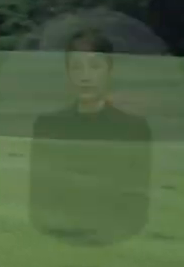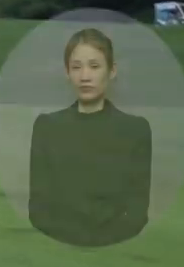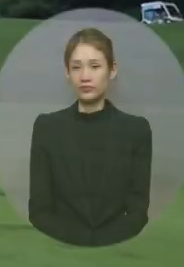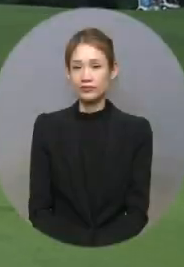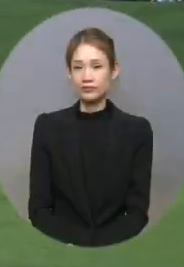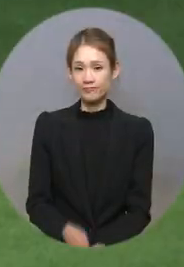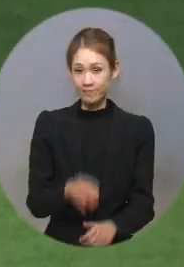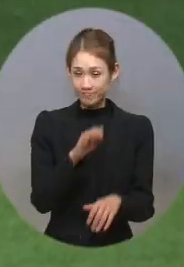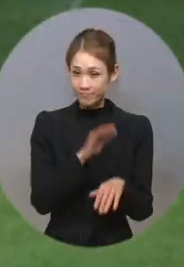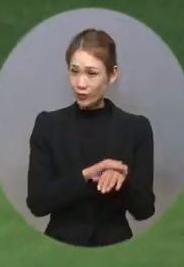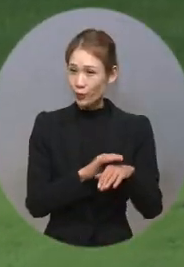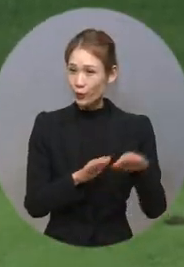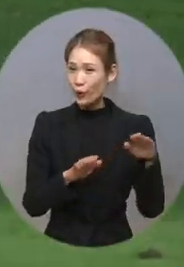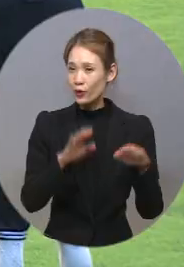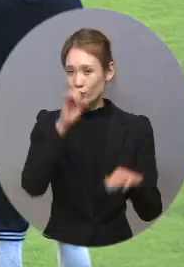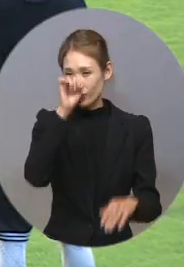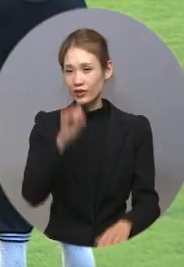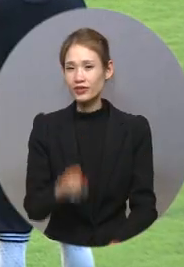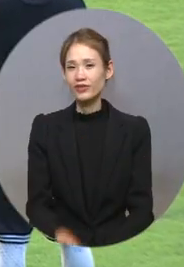왼쪽 좋은데?